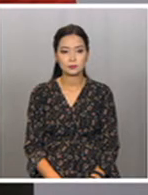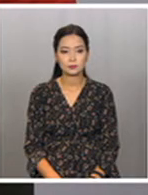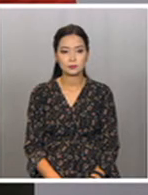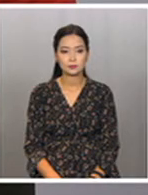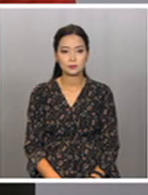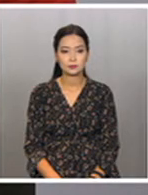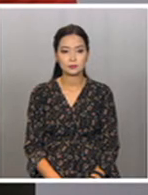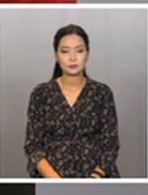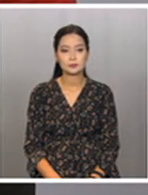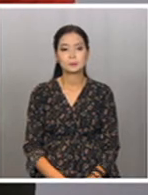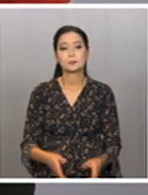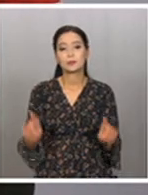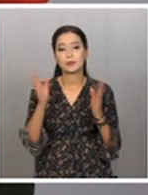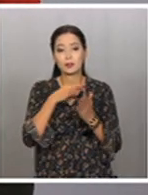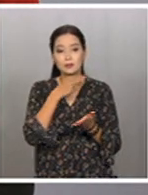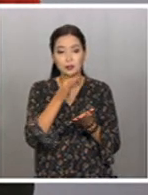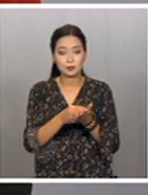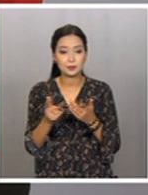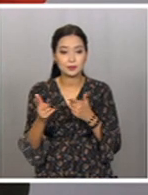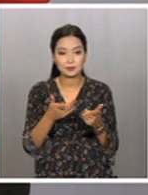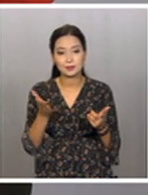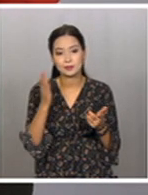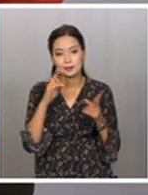Сұраққа жауап беріп болсақ, өзімізді тексерейік.